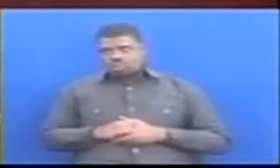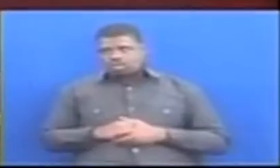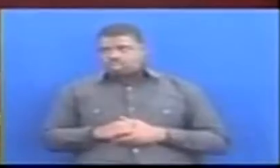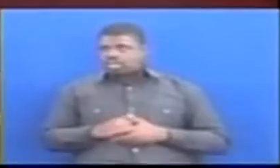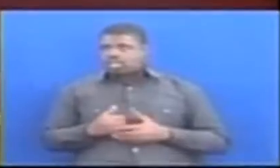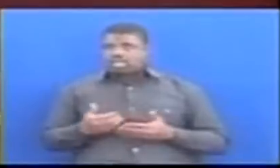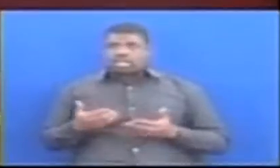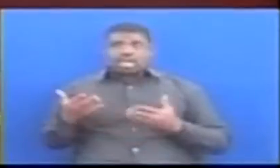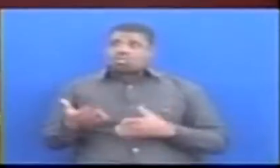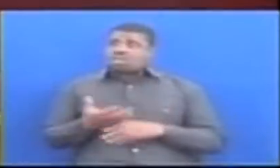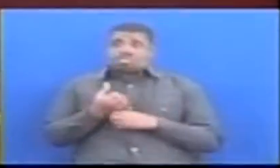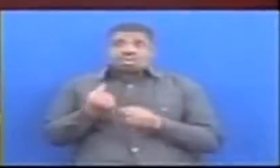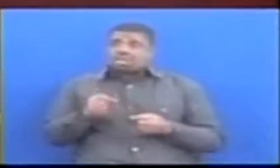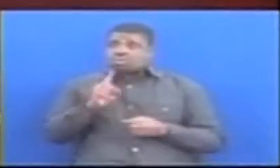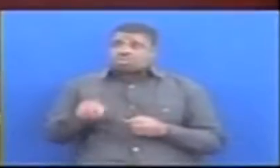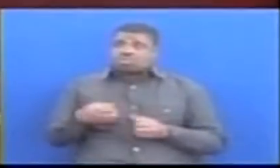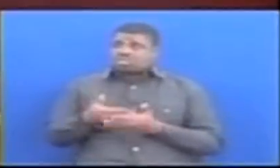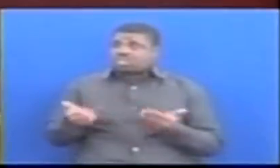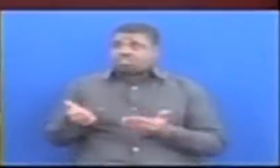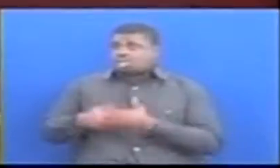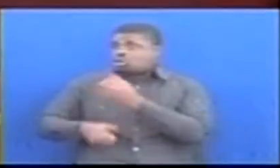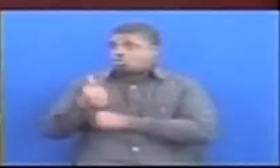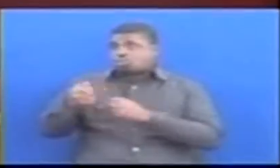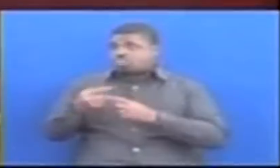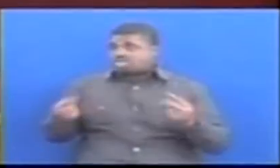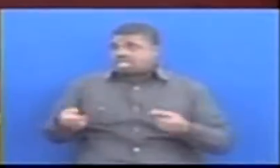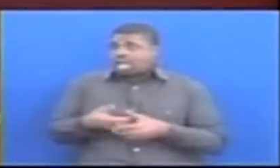hatujapata swali lile kwa sababu kiongozi wa upinzani bungeni hayupo.